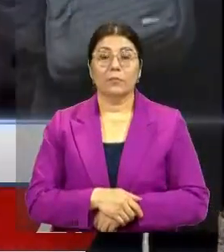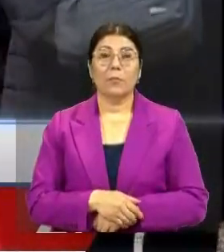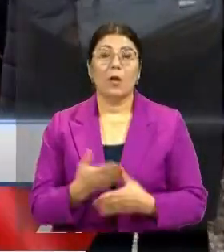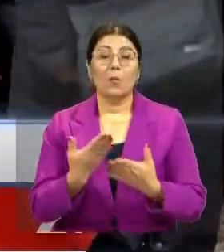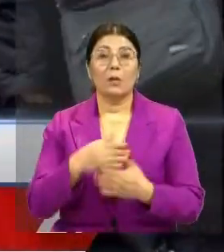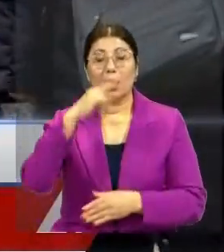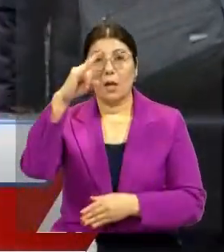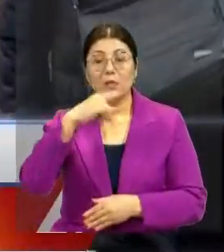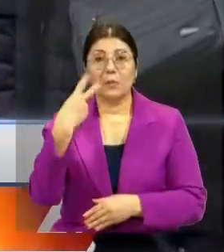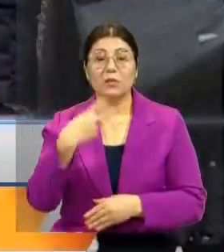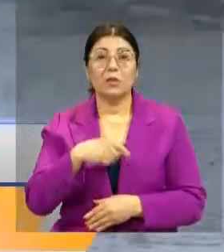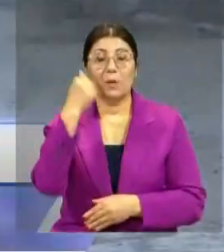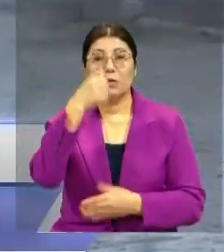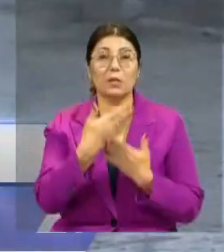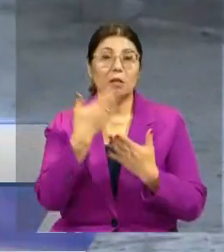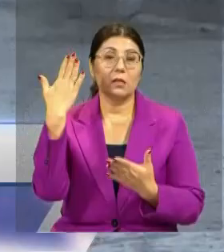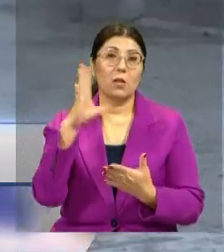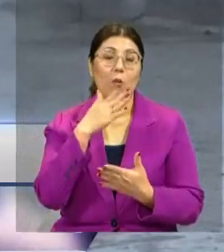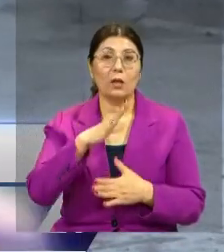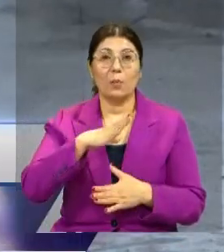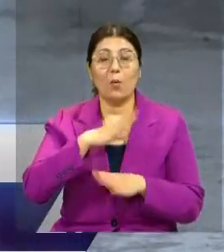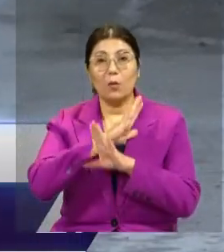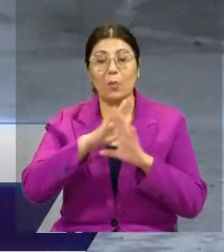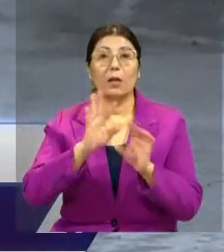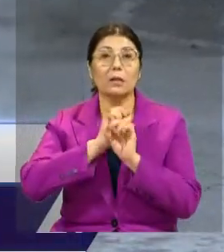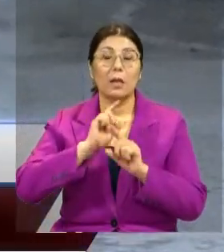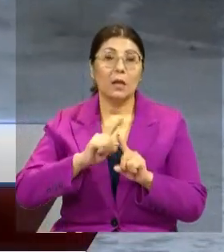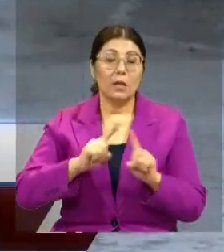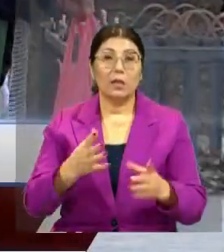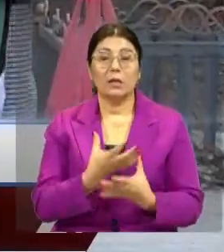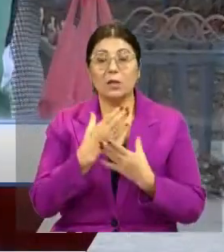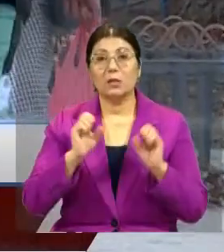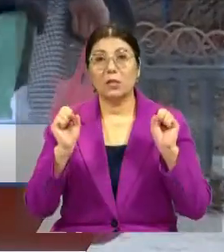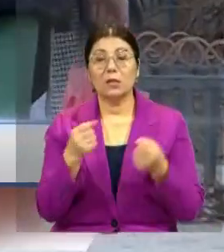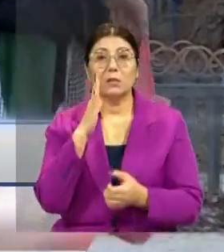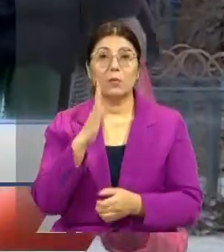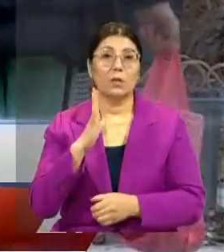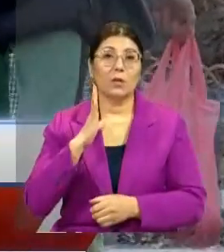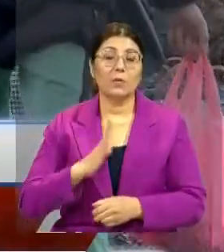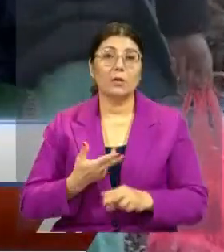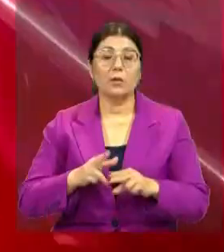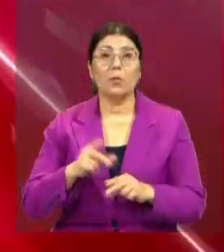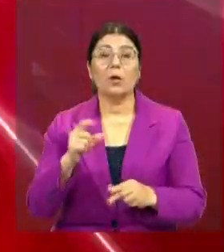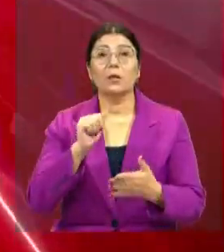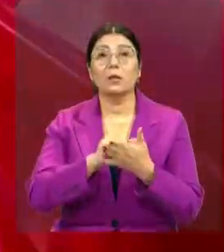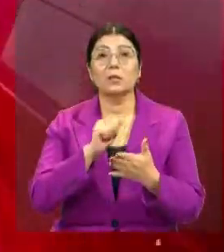Биыл Қазақстанда 20 жылдан аса уақыттан бері болмаған ерекше жылы қыс болады деп күтілуде. Бұған не